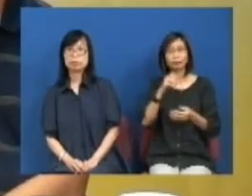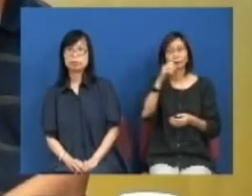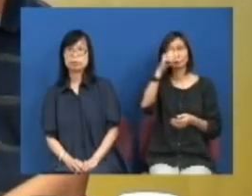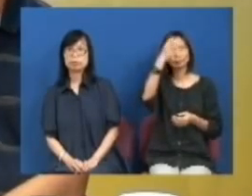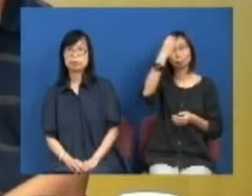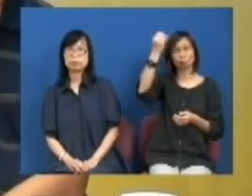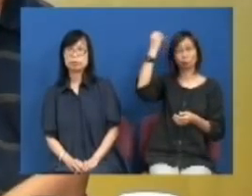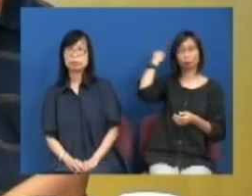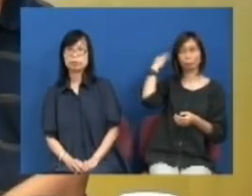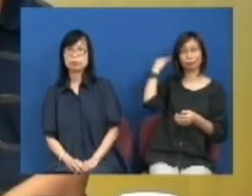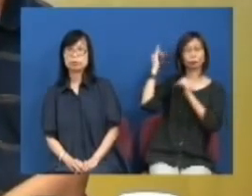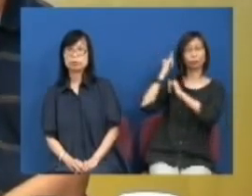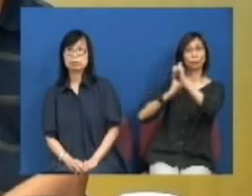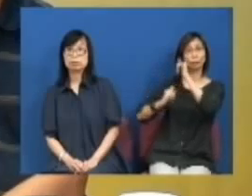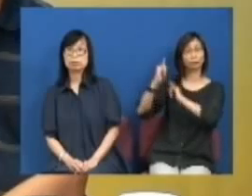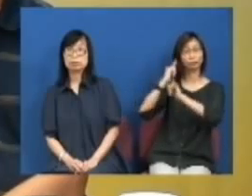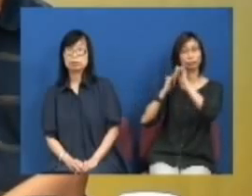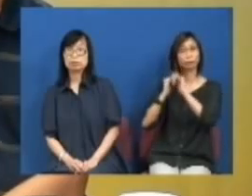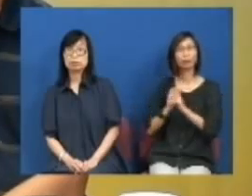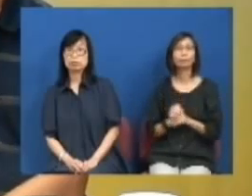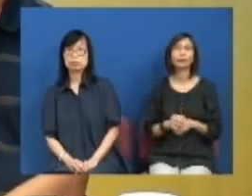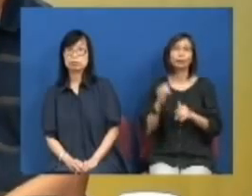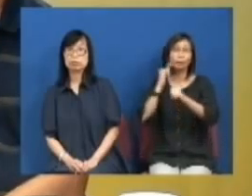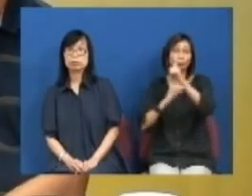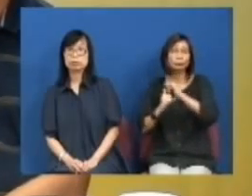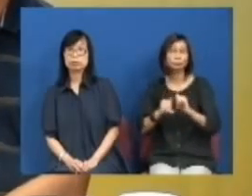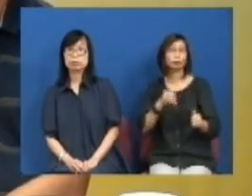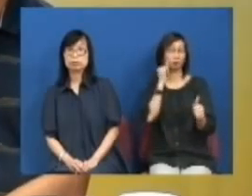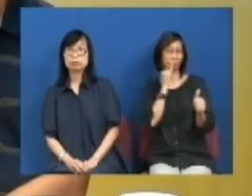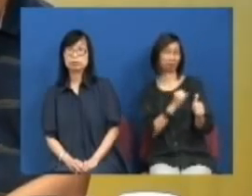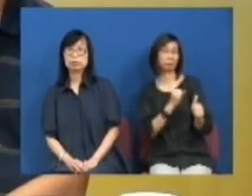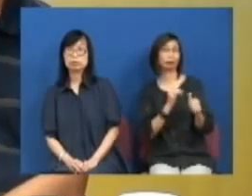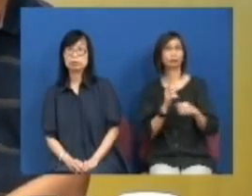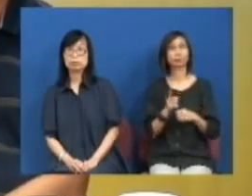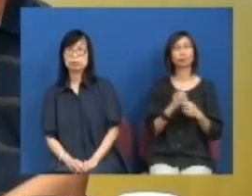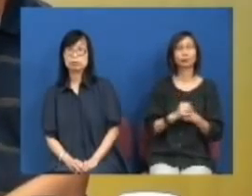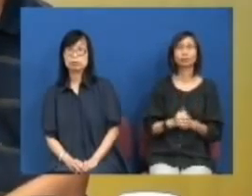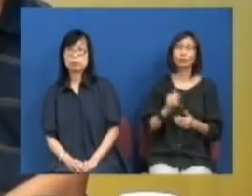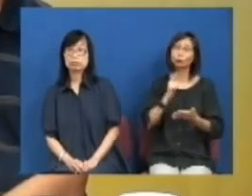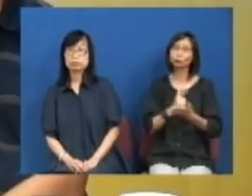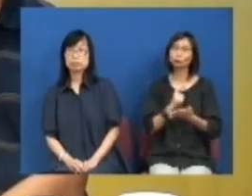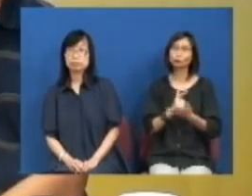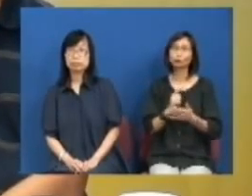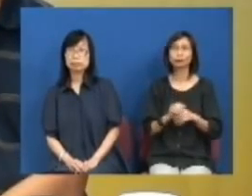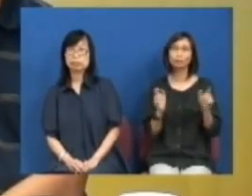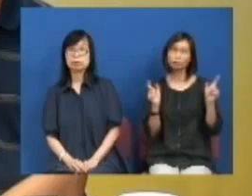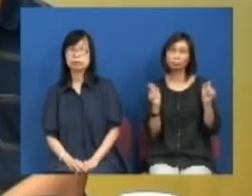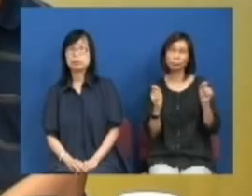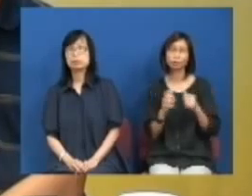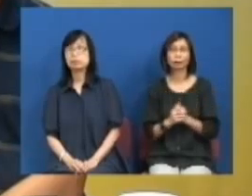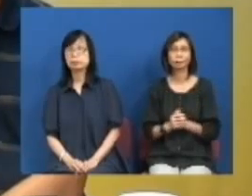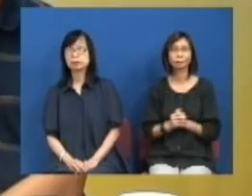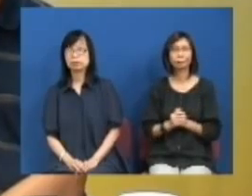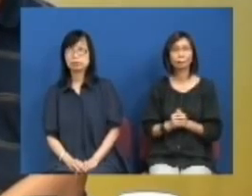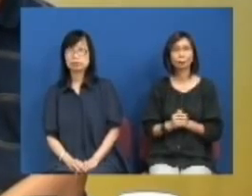個反而係成個六四悼念活動背後一個更加重要嘅深層意義嘅。咁喺咁嘅情況